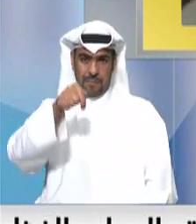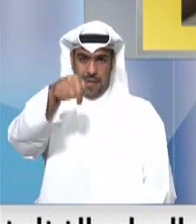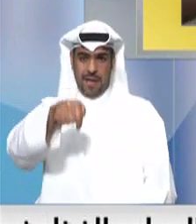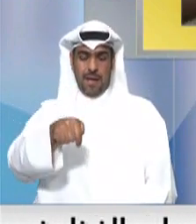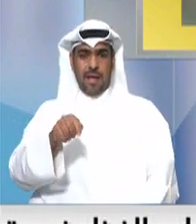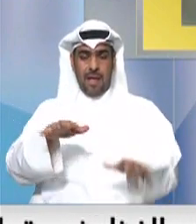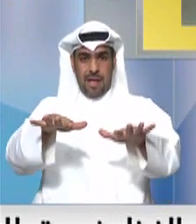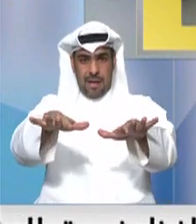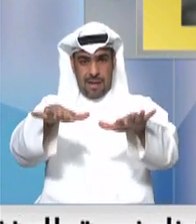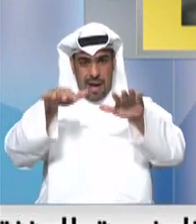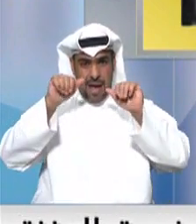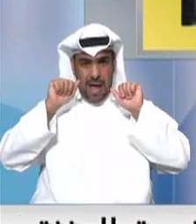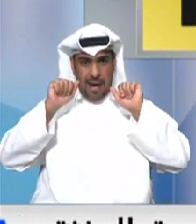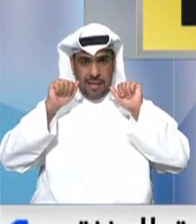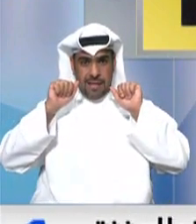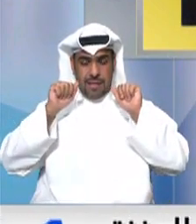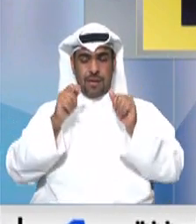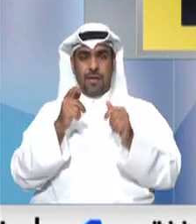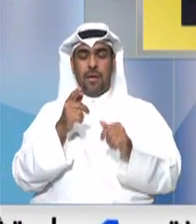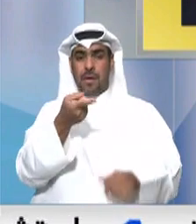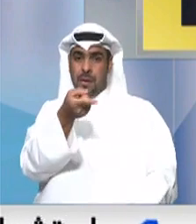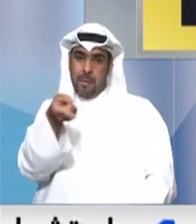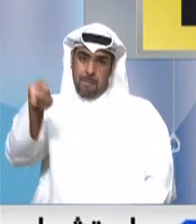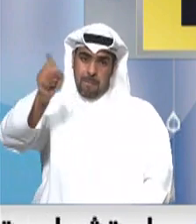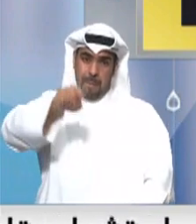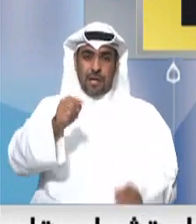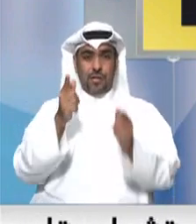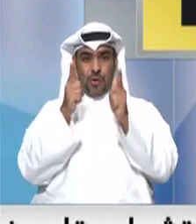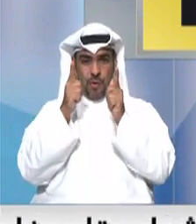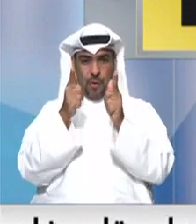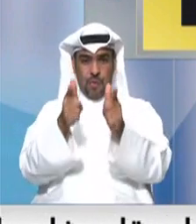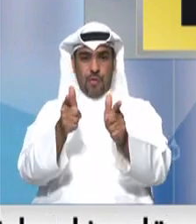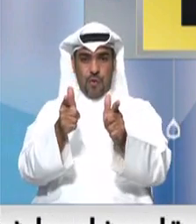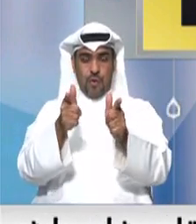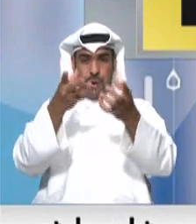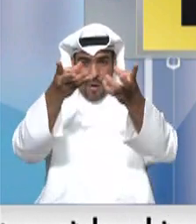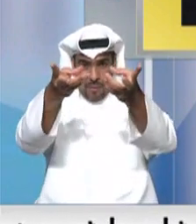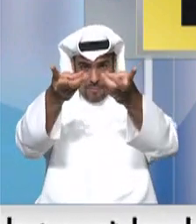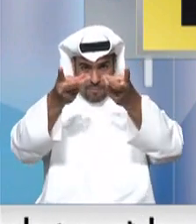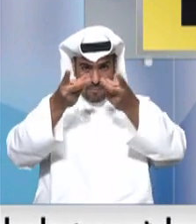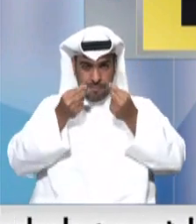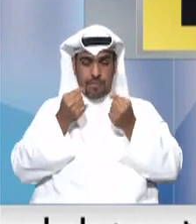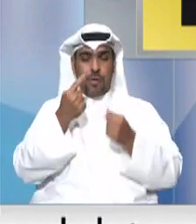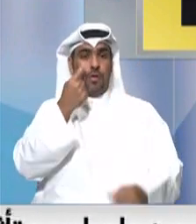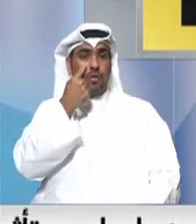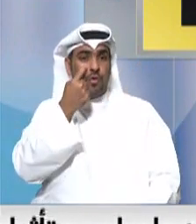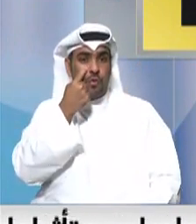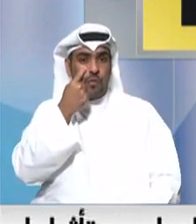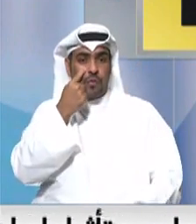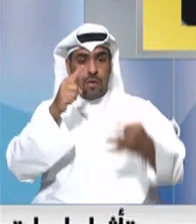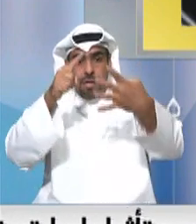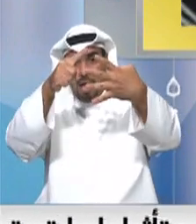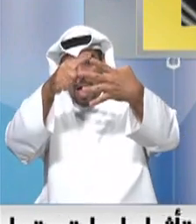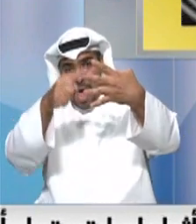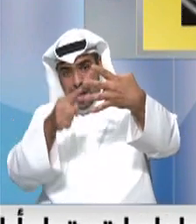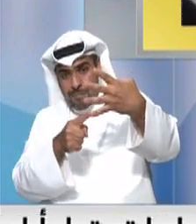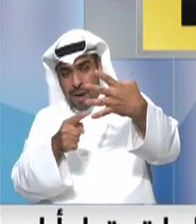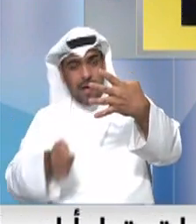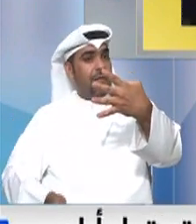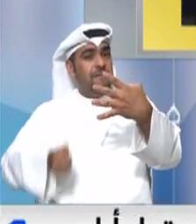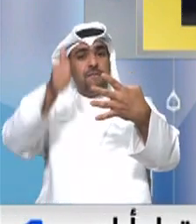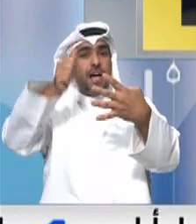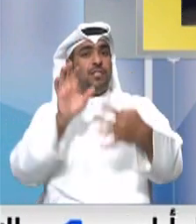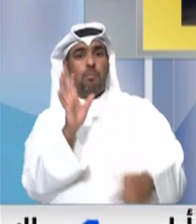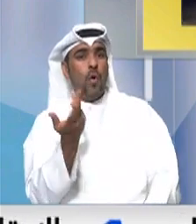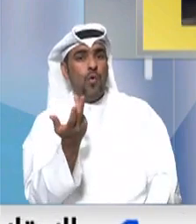الساعة 1 أو 2 ظهرا حسب المراقبين للكتل السياسية المشتركة في الانتخابات والمراقبين للمرشحين